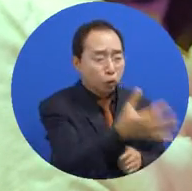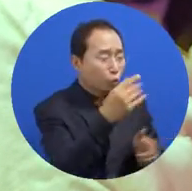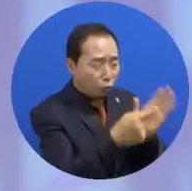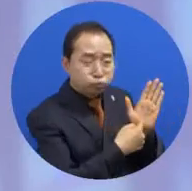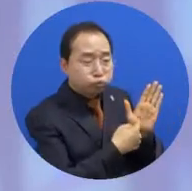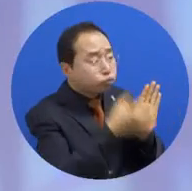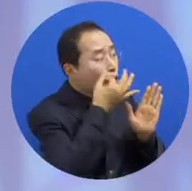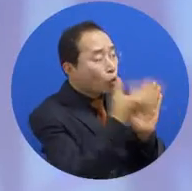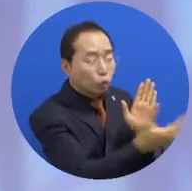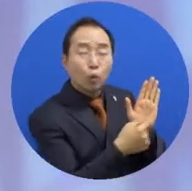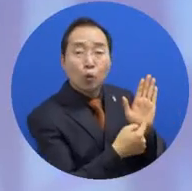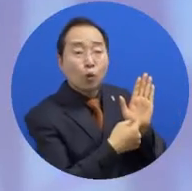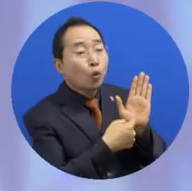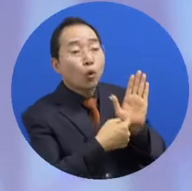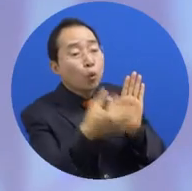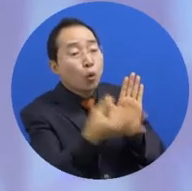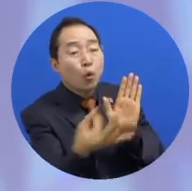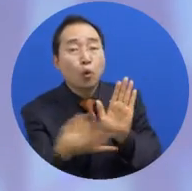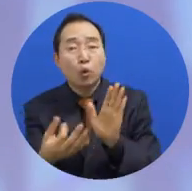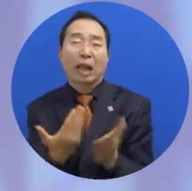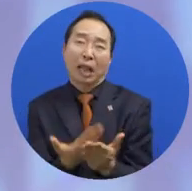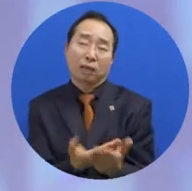왜냐면 자기가 보고 있으면